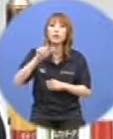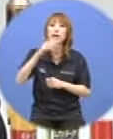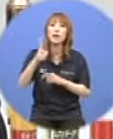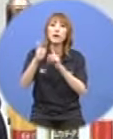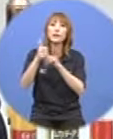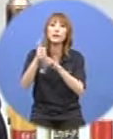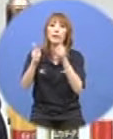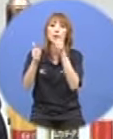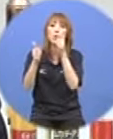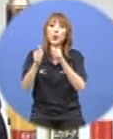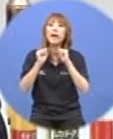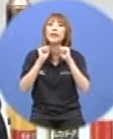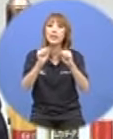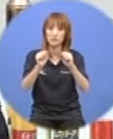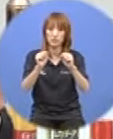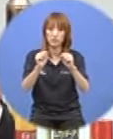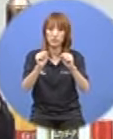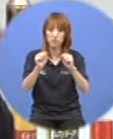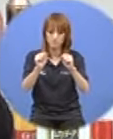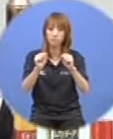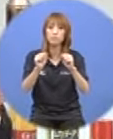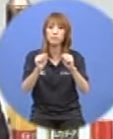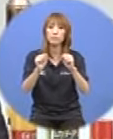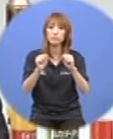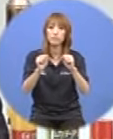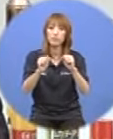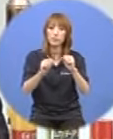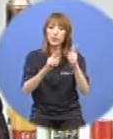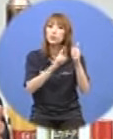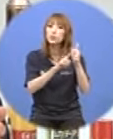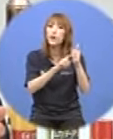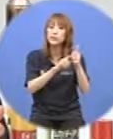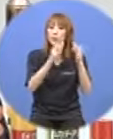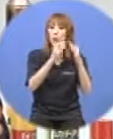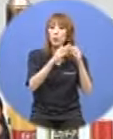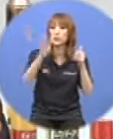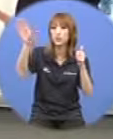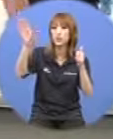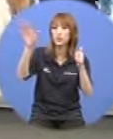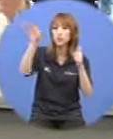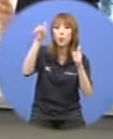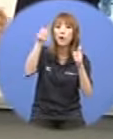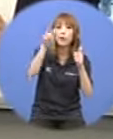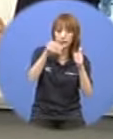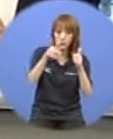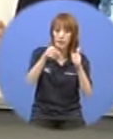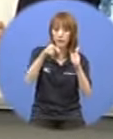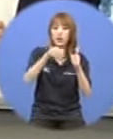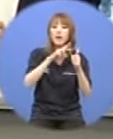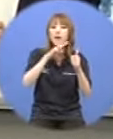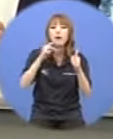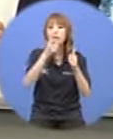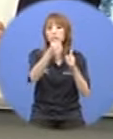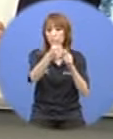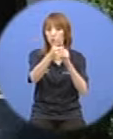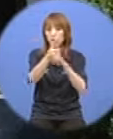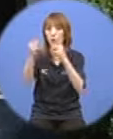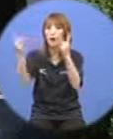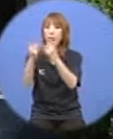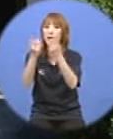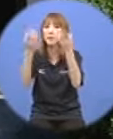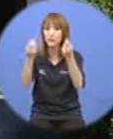するということで、 はい、 それでその福沢先生の屋敷に呼び出されて、 はい、 それで引き合わせてもらったんです、